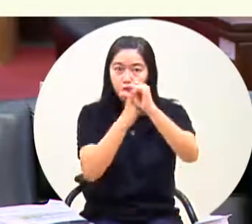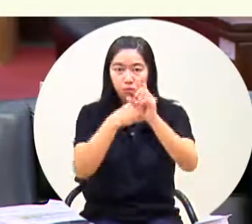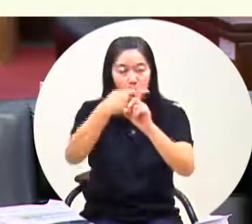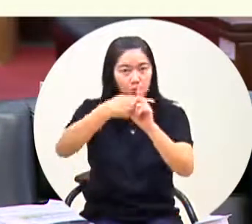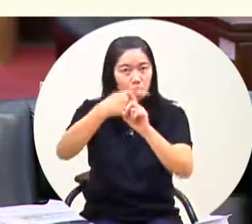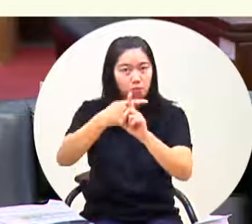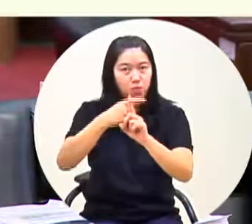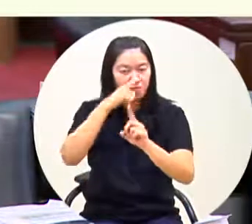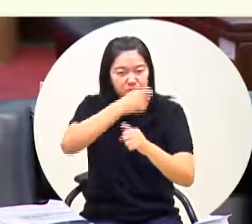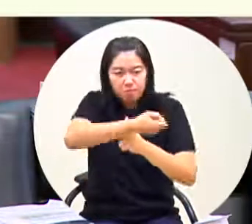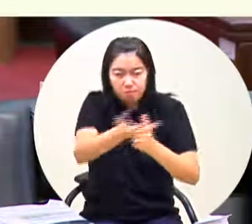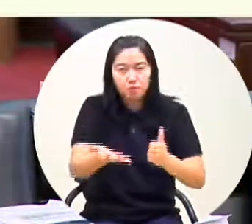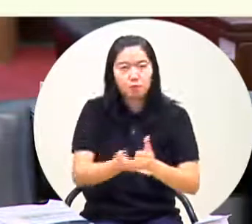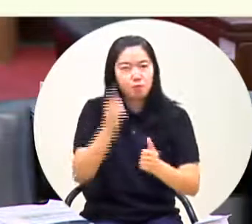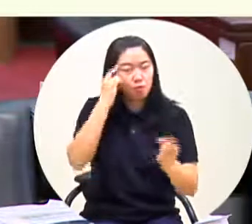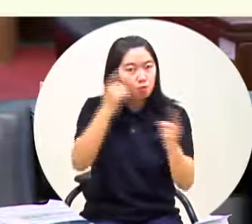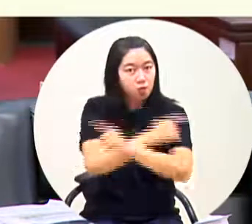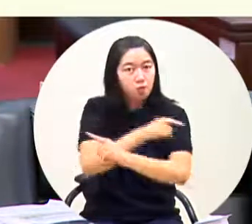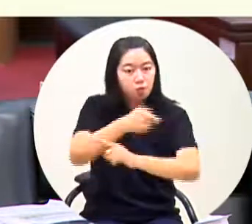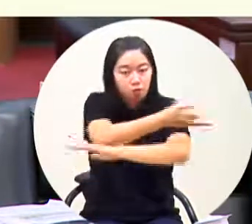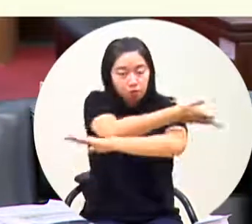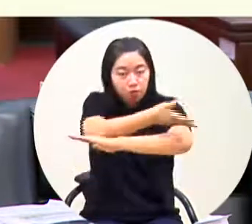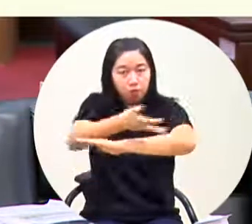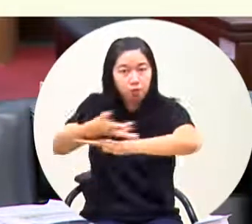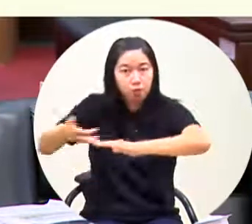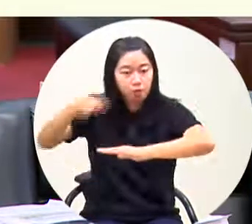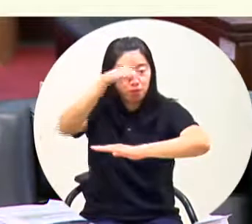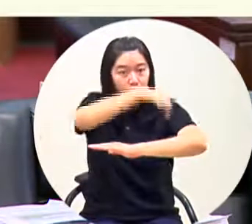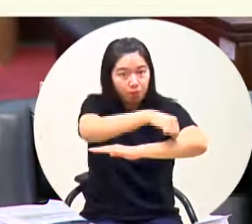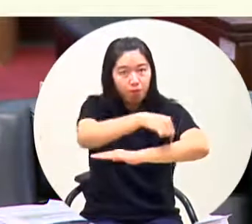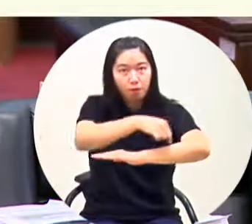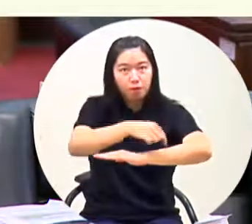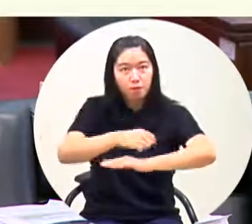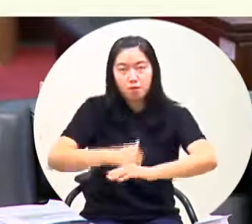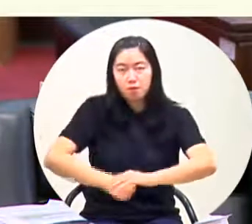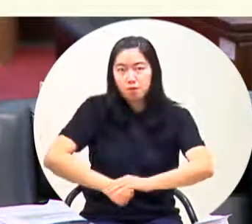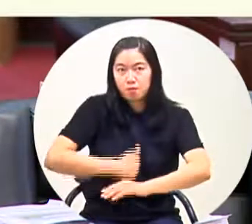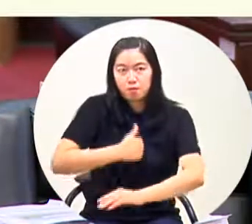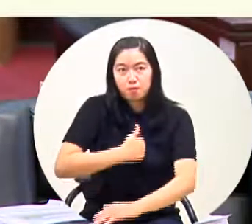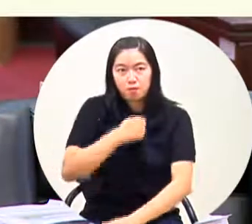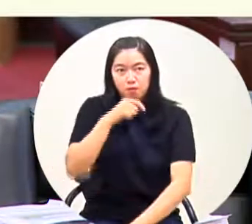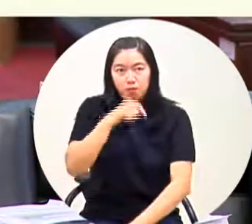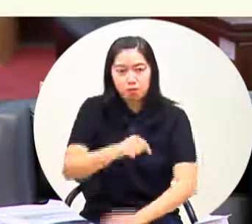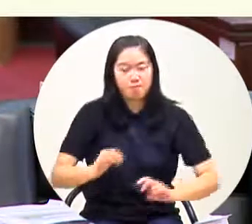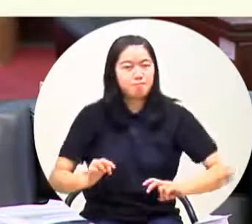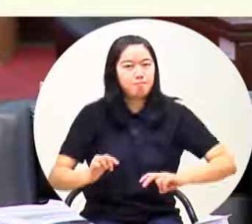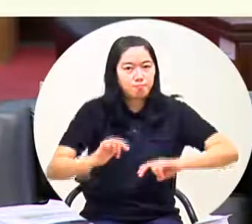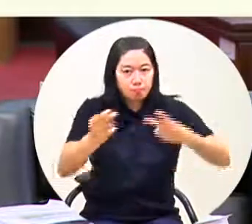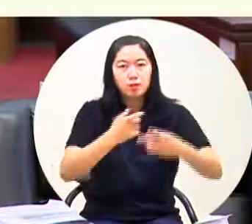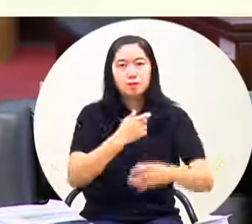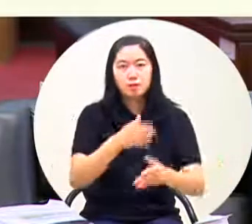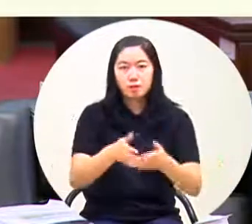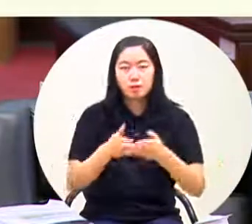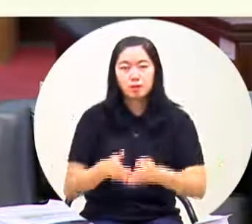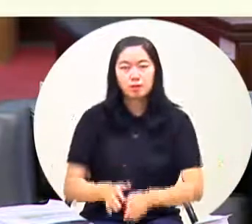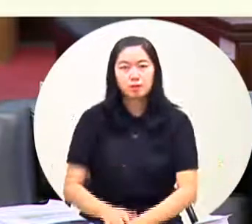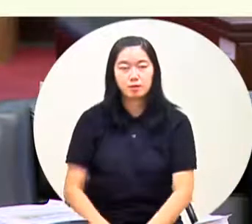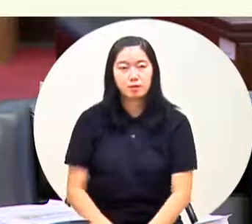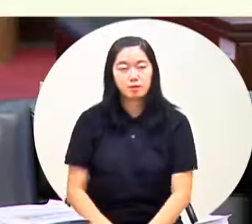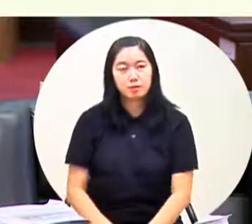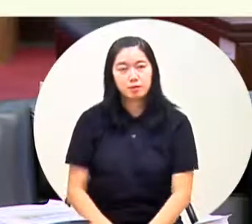代表说这一条溪啊哈，坦白说还有非常大的一个改善空间，甚至我们如